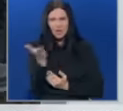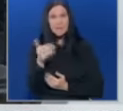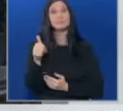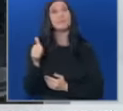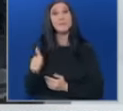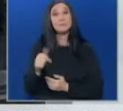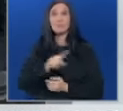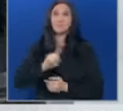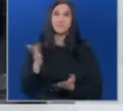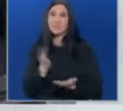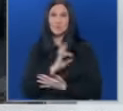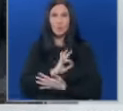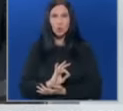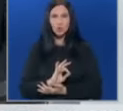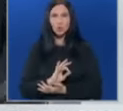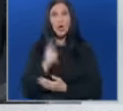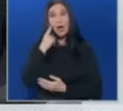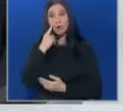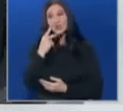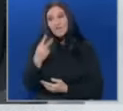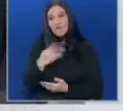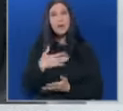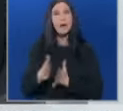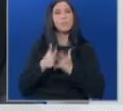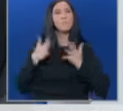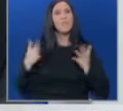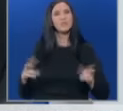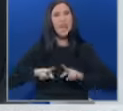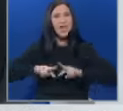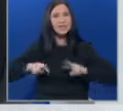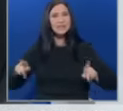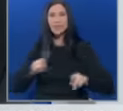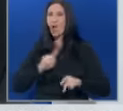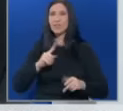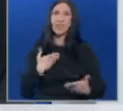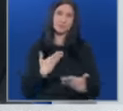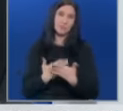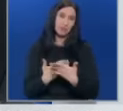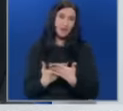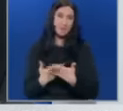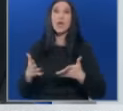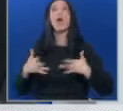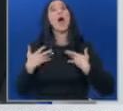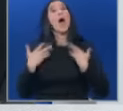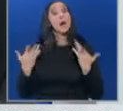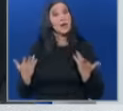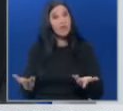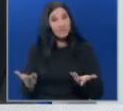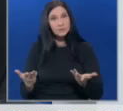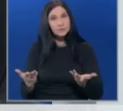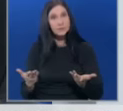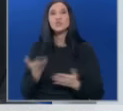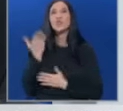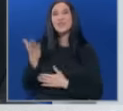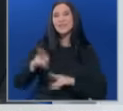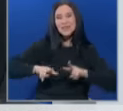БСП не се получи. Очевидно имаме повече различия, а не сближаване. Радвам се, че